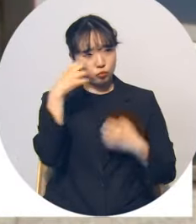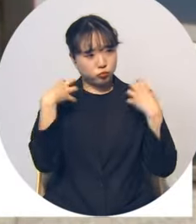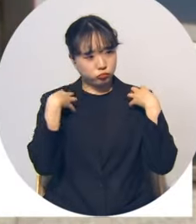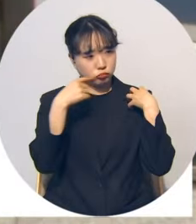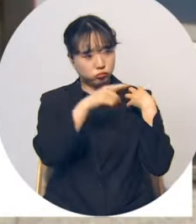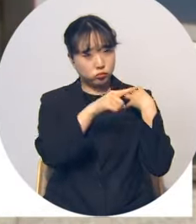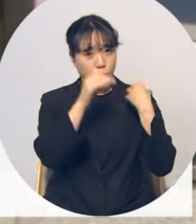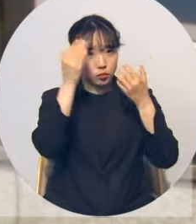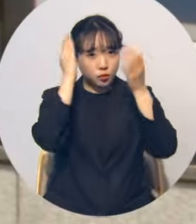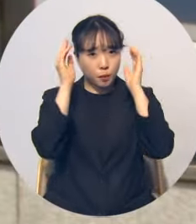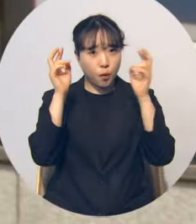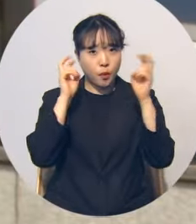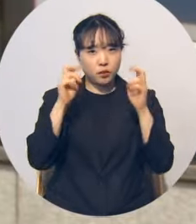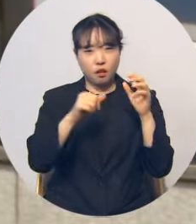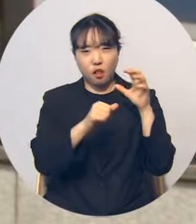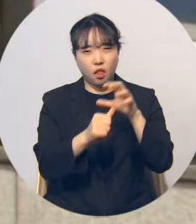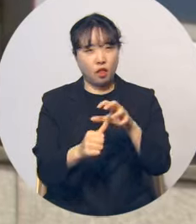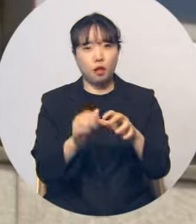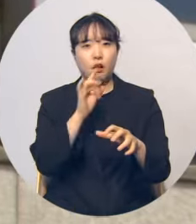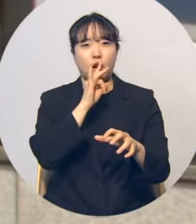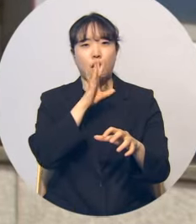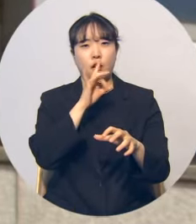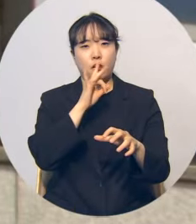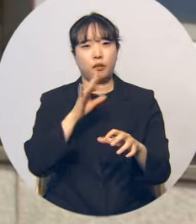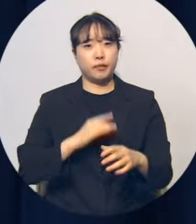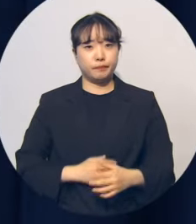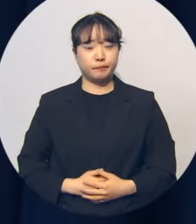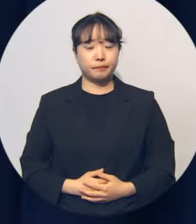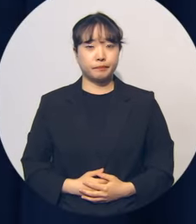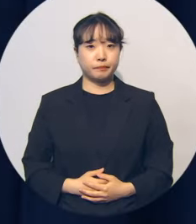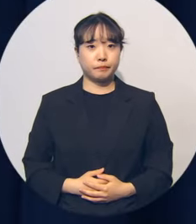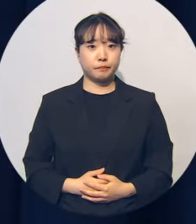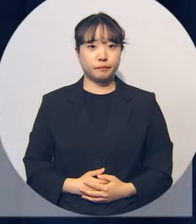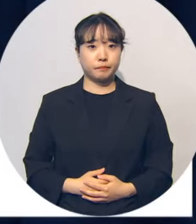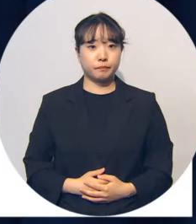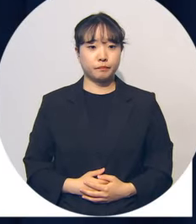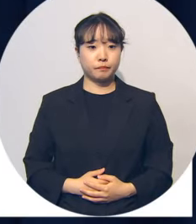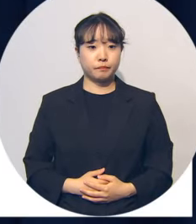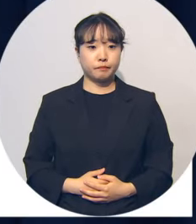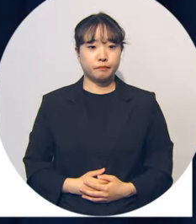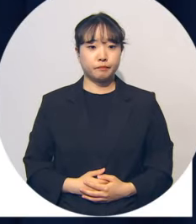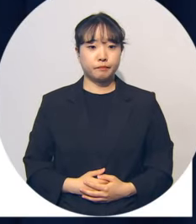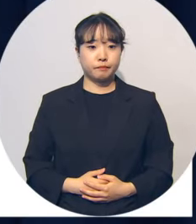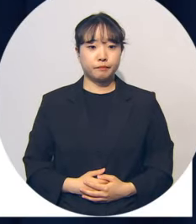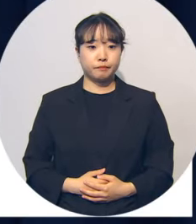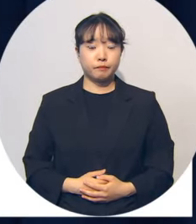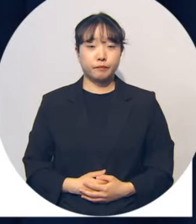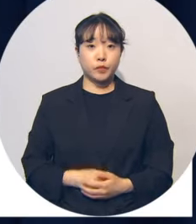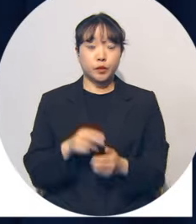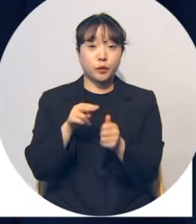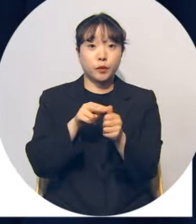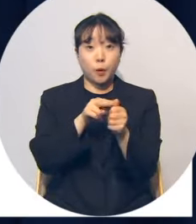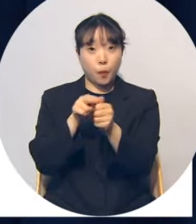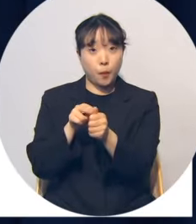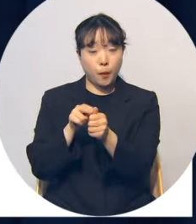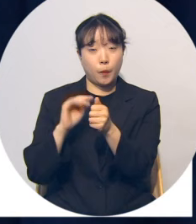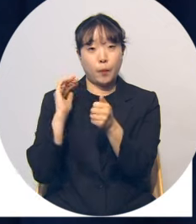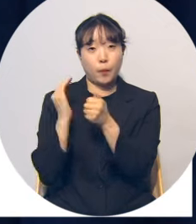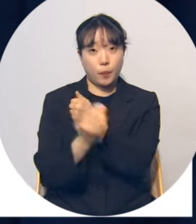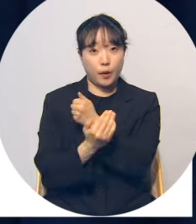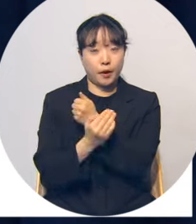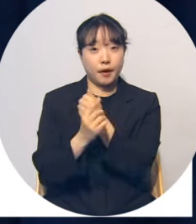내려서는 안 될 거라고 제차 강조한 겁니다 적절한 정보보안 강화대책이